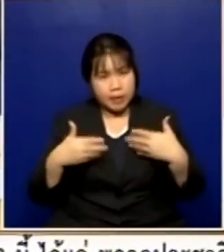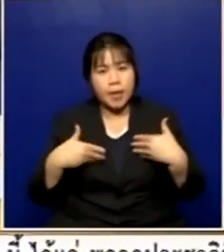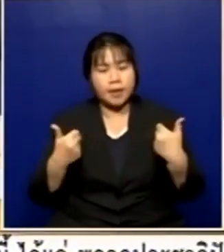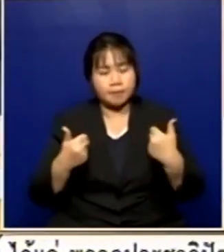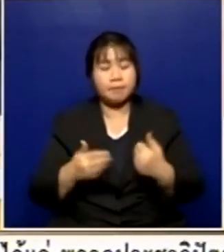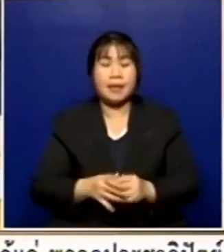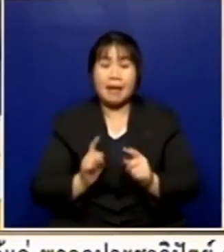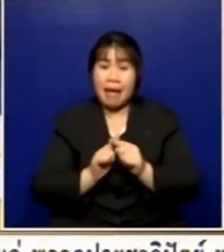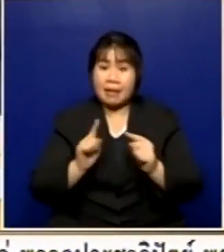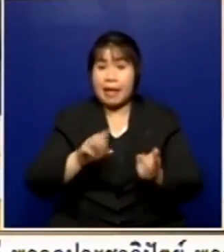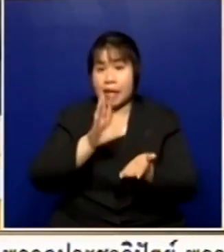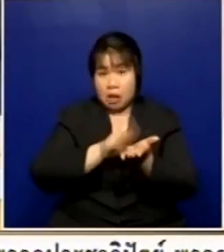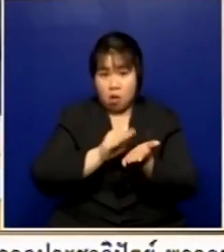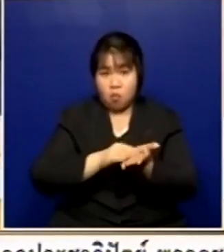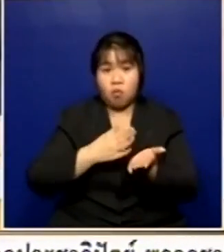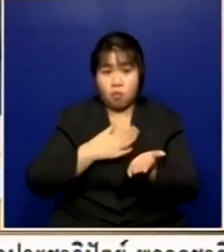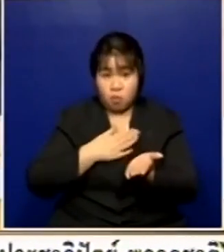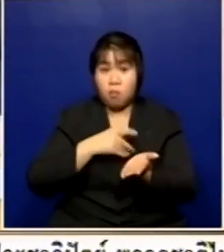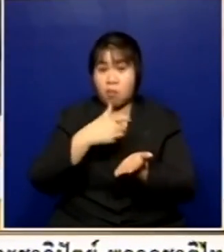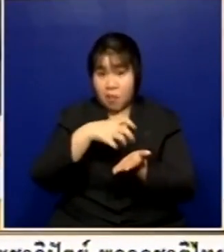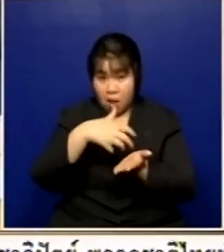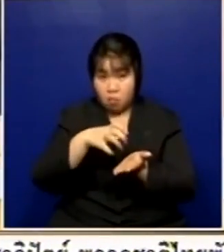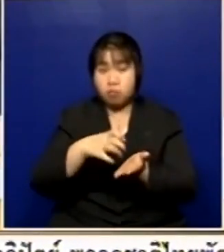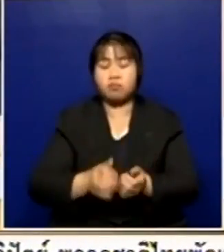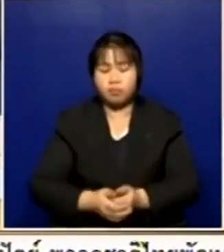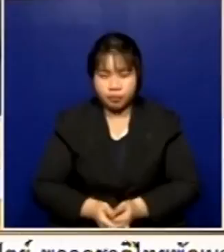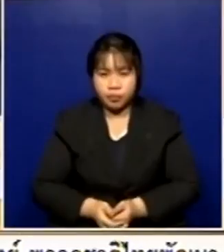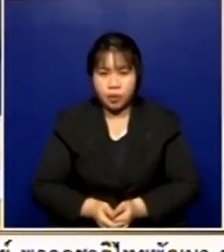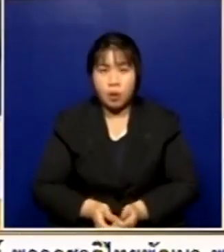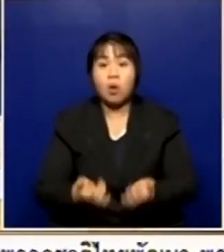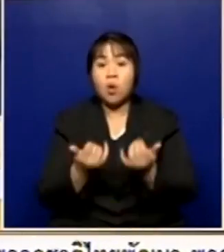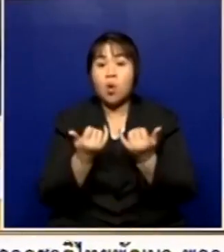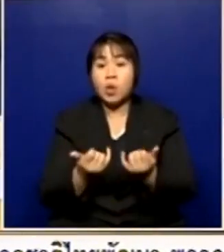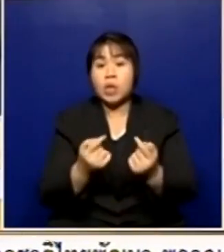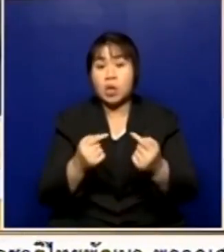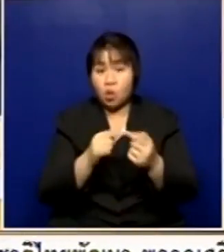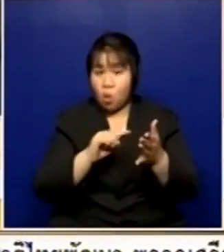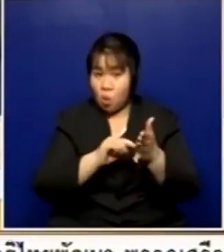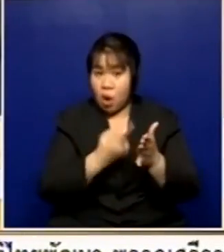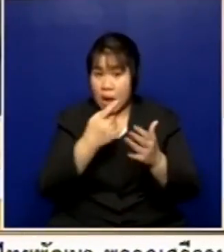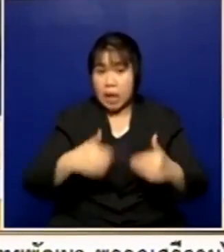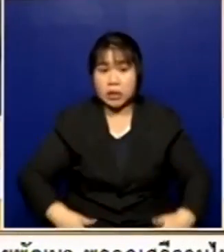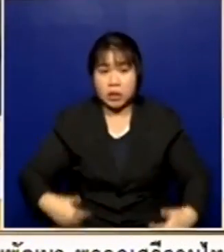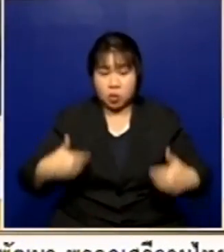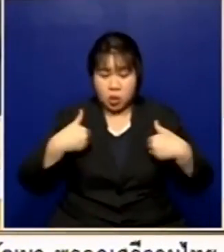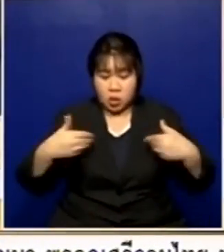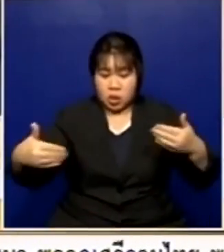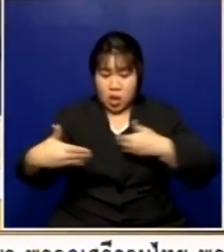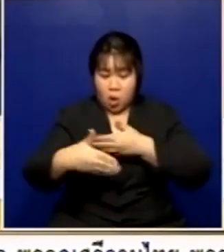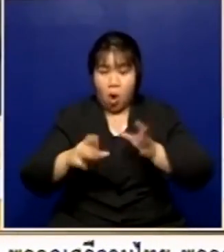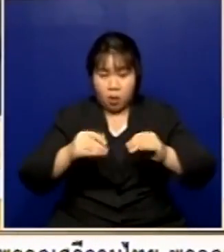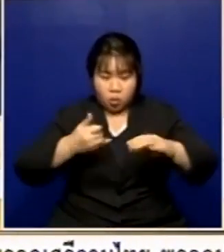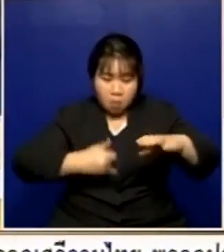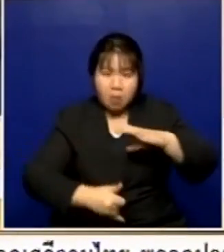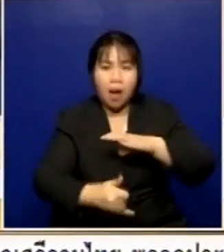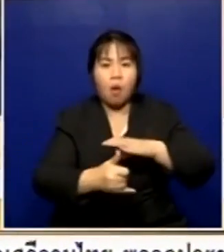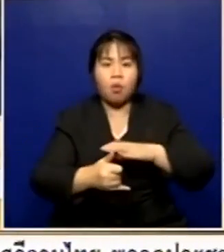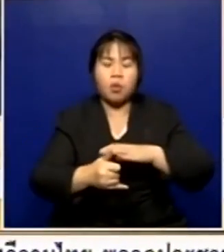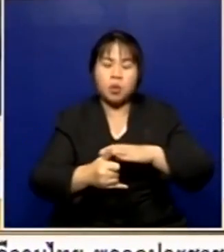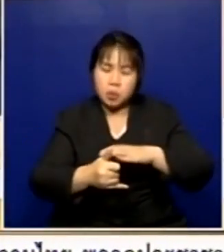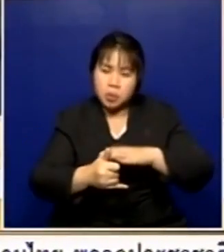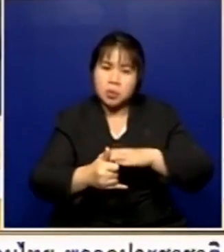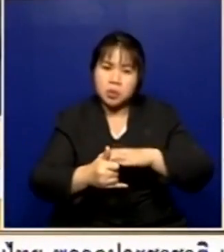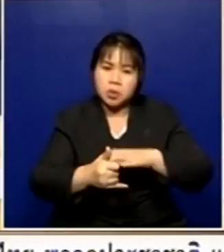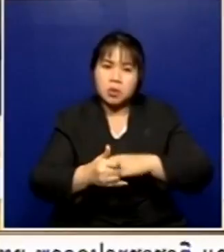ครับแต่ในรายละเอียดของเรียกอย่างนี้นะครับท่านวันนี้เป็นวันแรกในชีวิตที่ผมจะเข้ามาที่ห้องประชุมแห่งนี้นะครับ